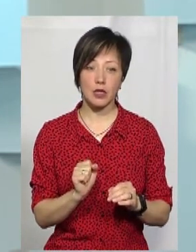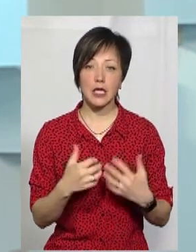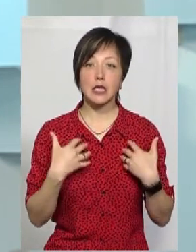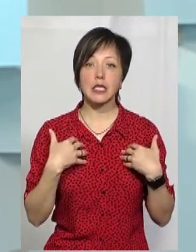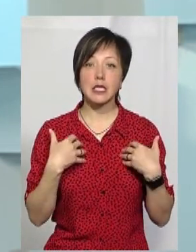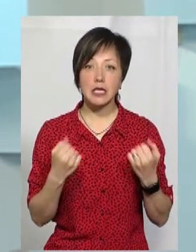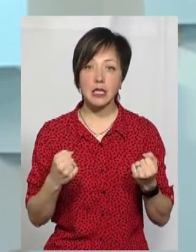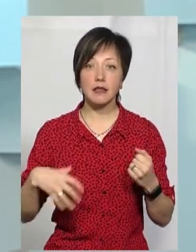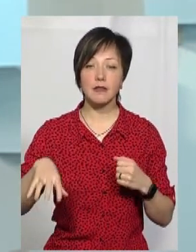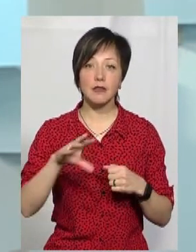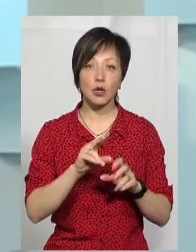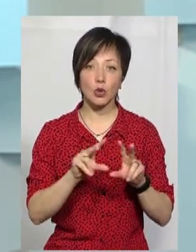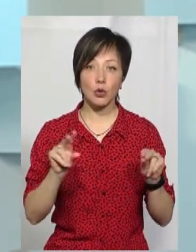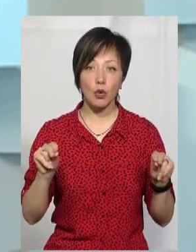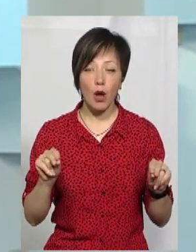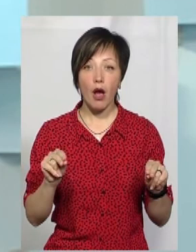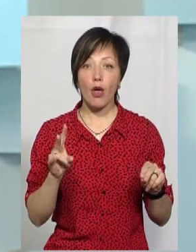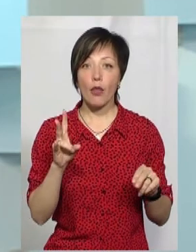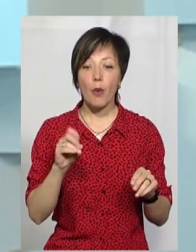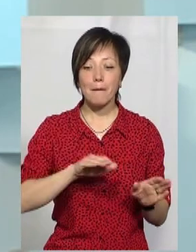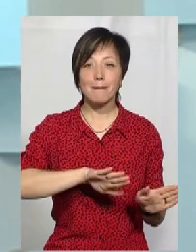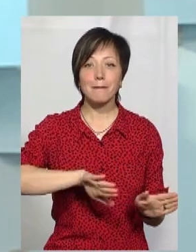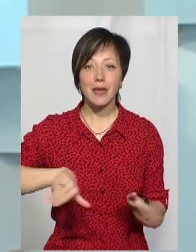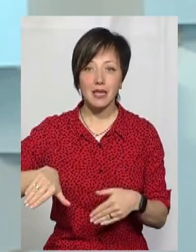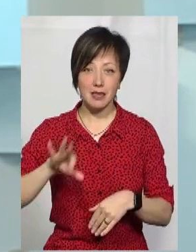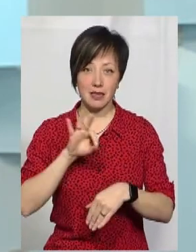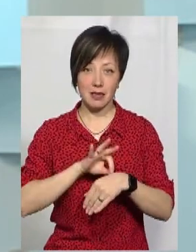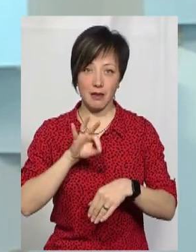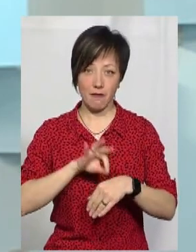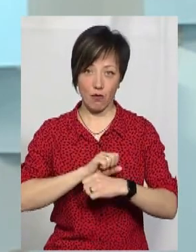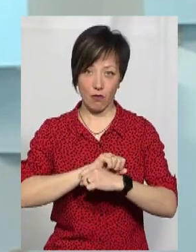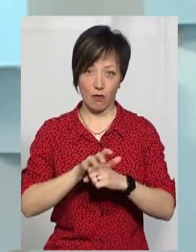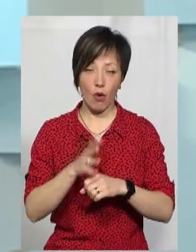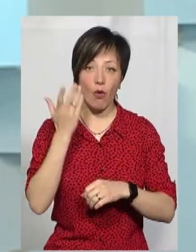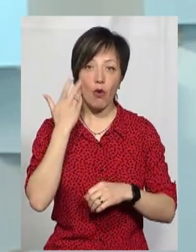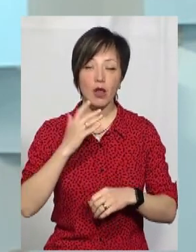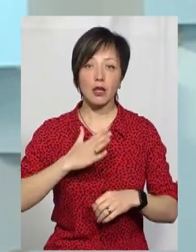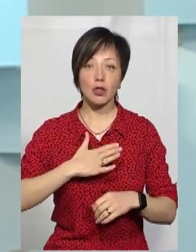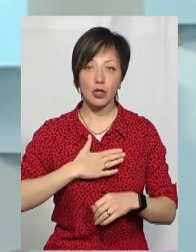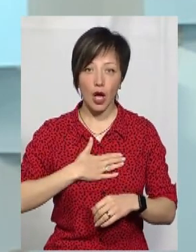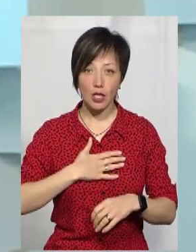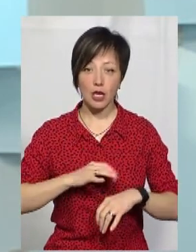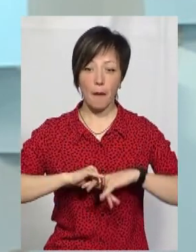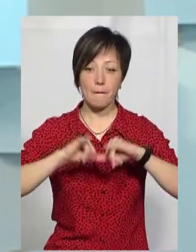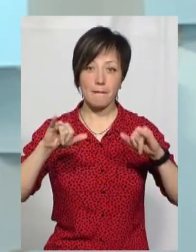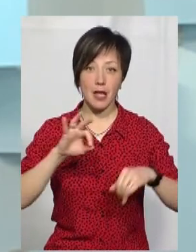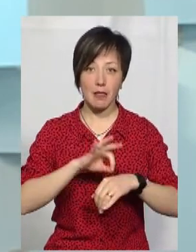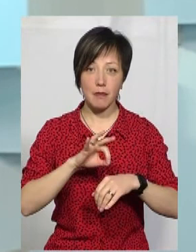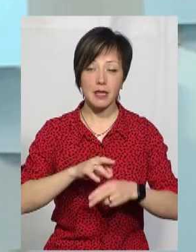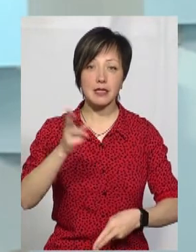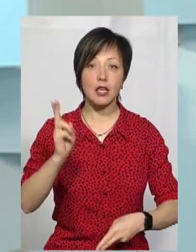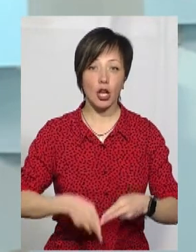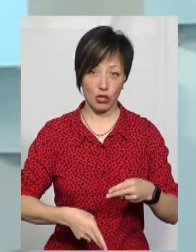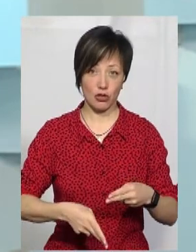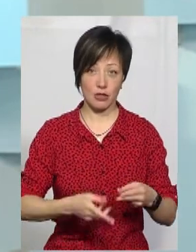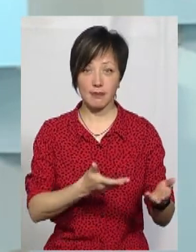всіх тих, хто видужав, але зробимо це після захворюваності на COVID-19, після того, як наша пандемія, епідемія